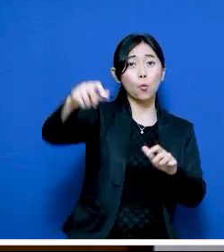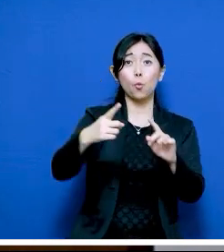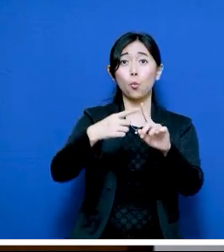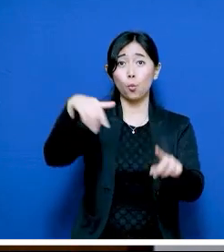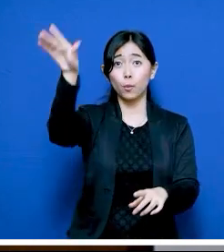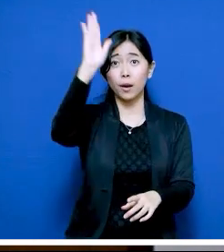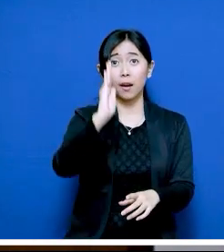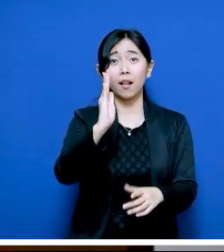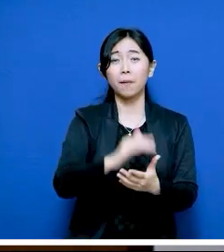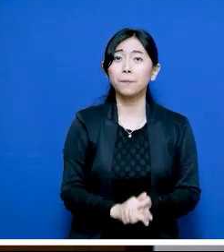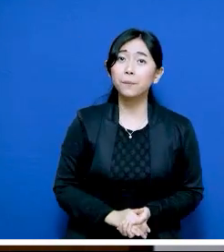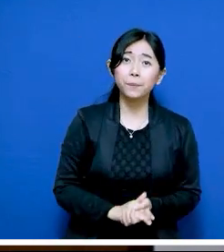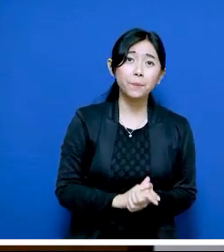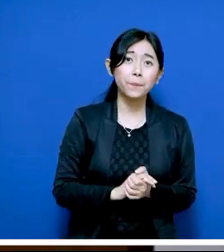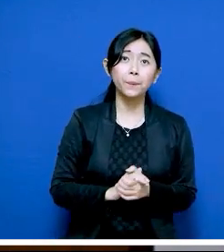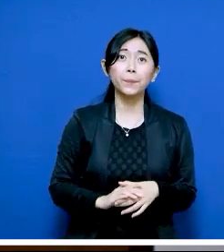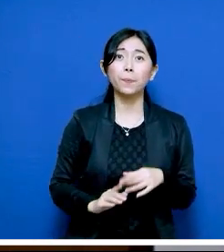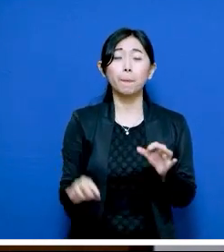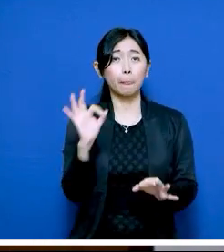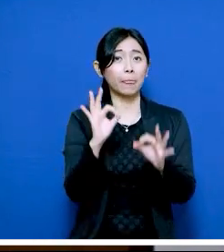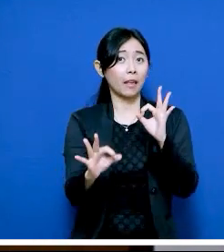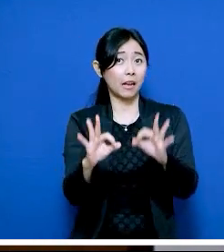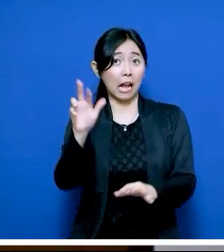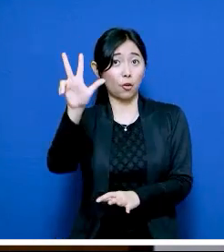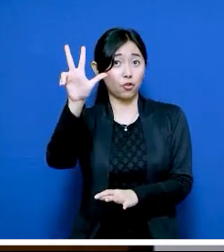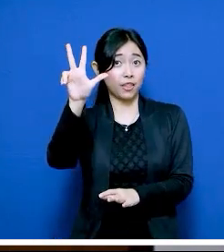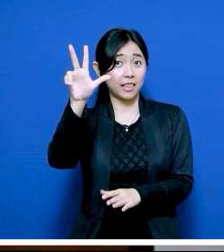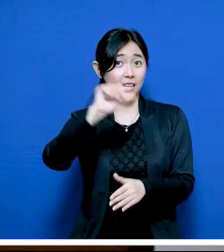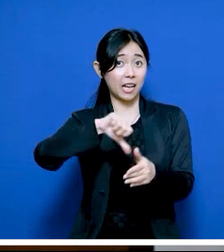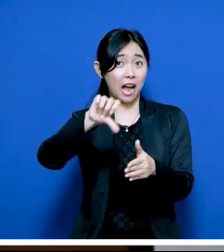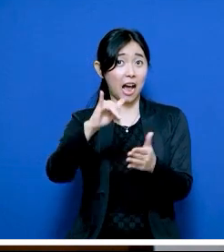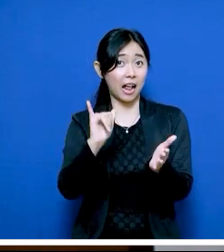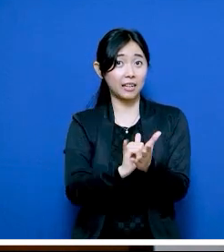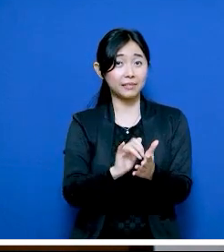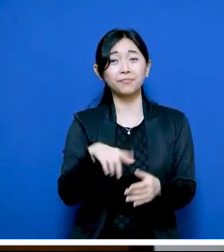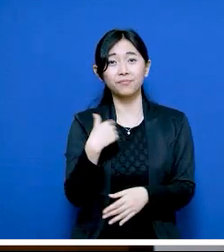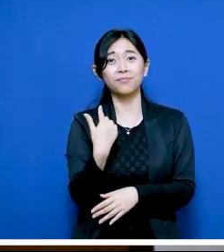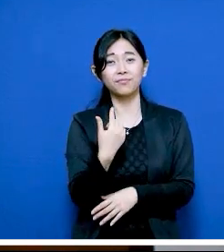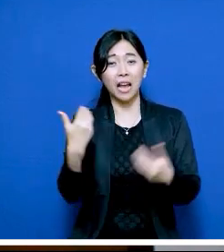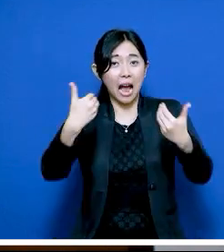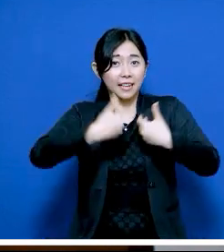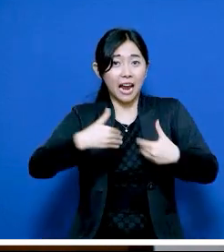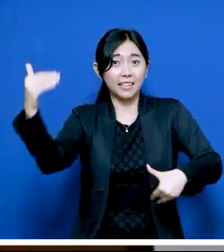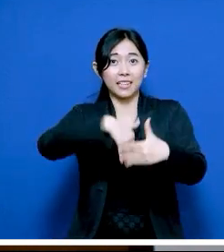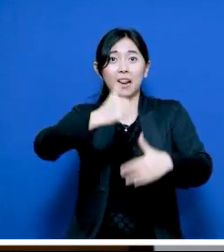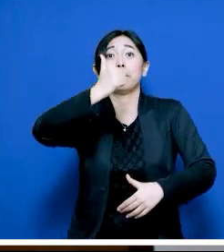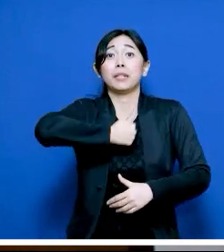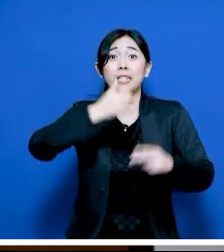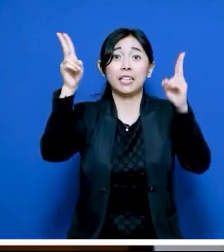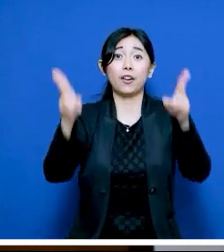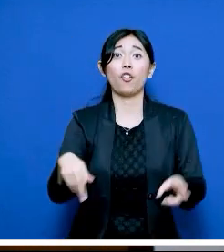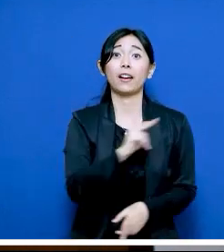Allah. Kalau tiga nilai minimal ini yang ada dalam diri